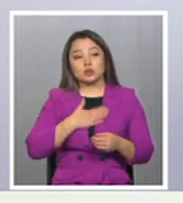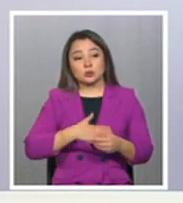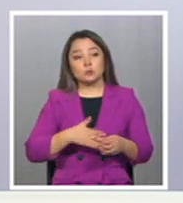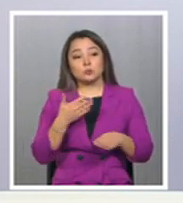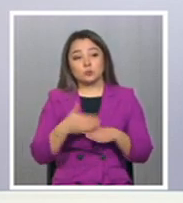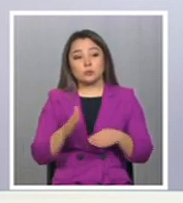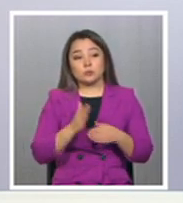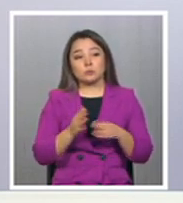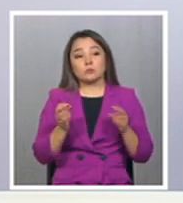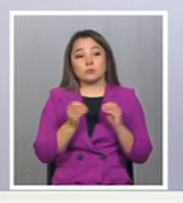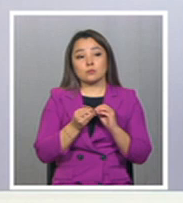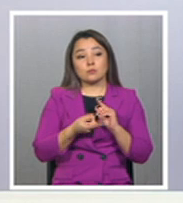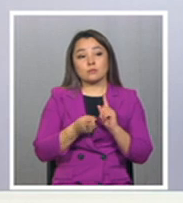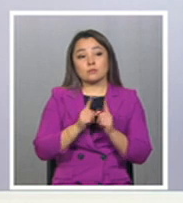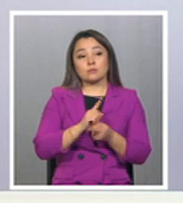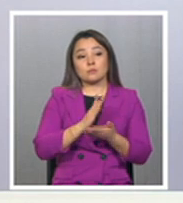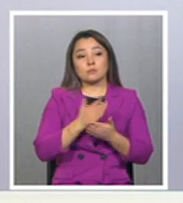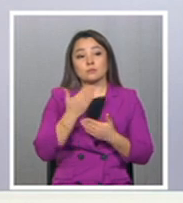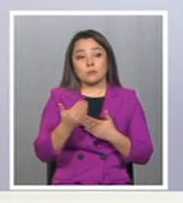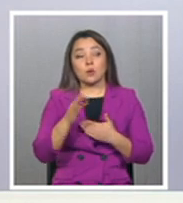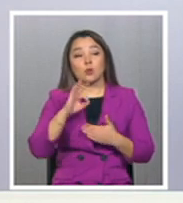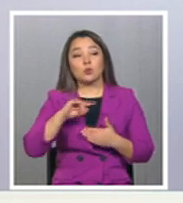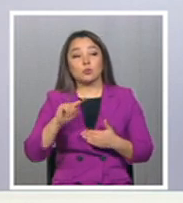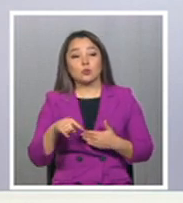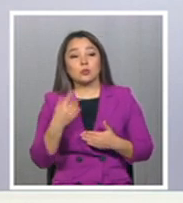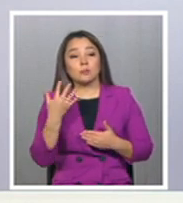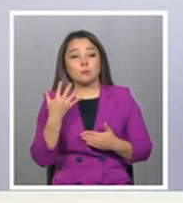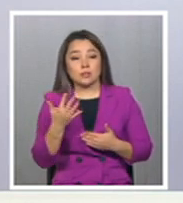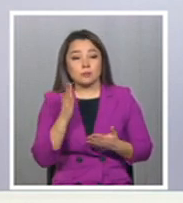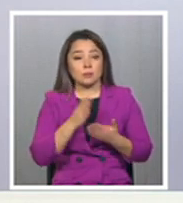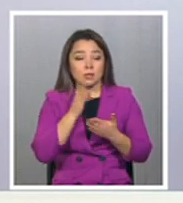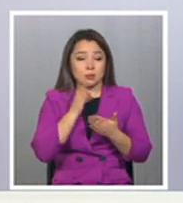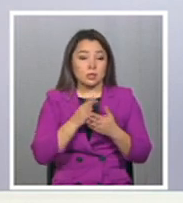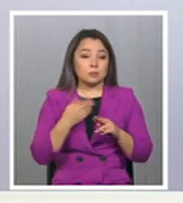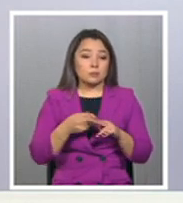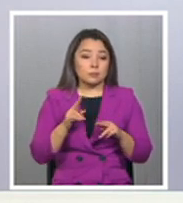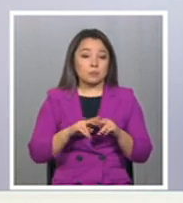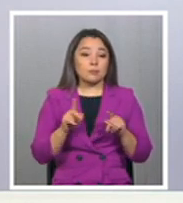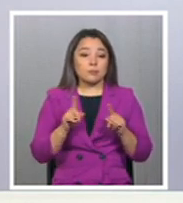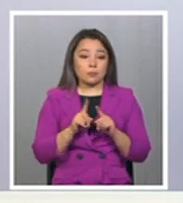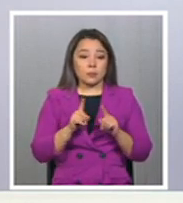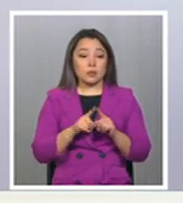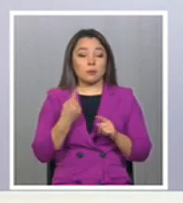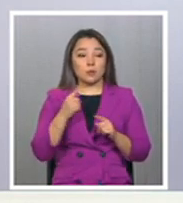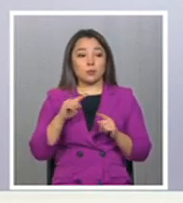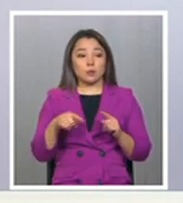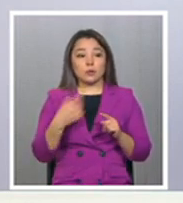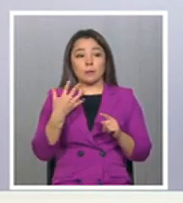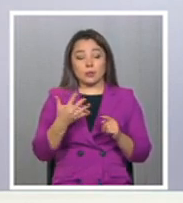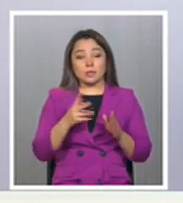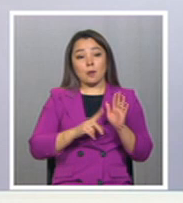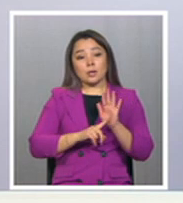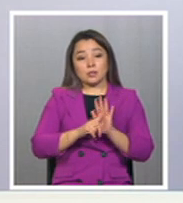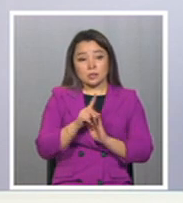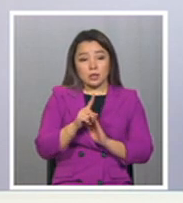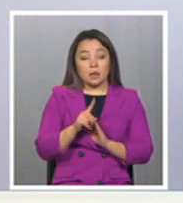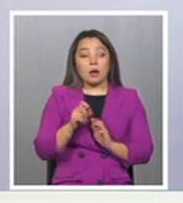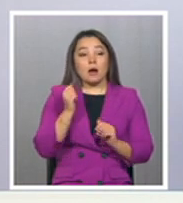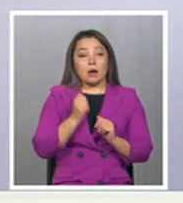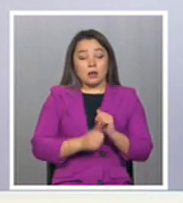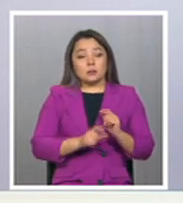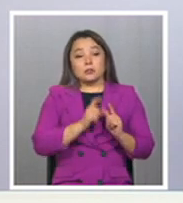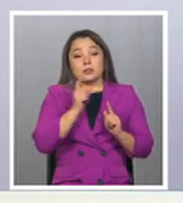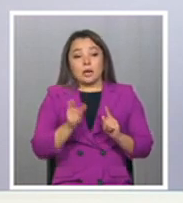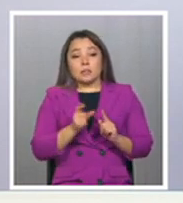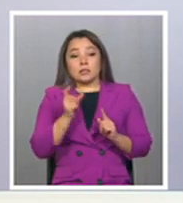бөлшекке айналдырайық, сонда 0.5. Демек балалар, мына 1.5-тен бастайтын болсақ, әр келесі